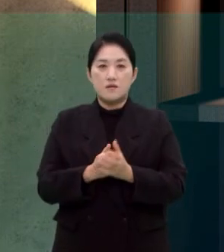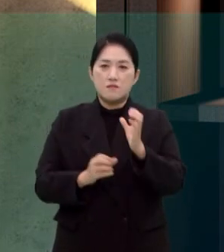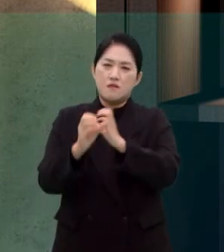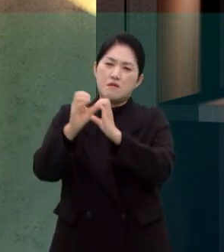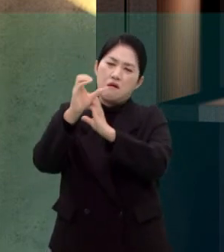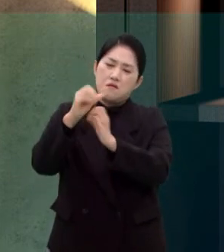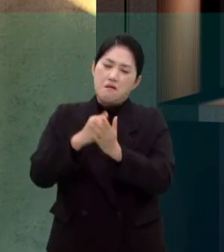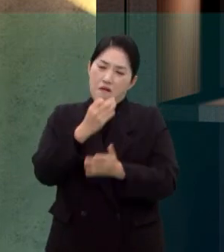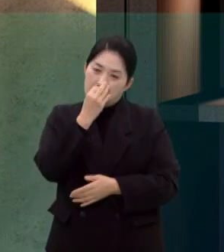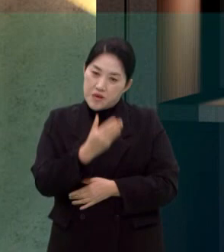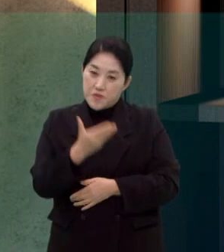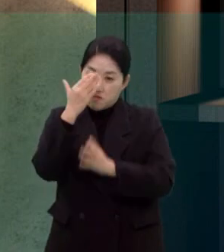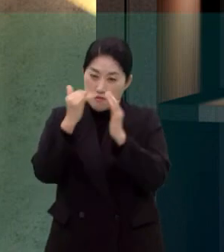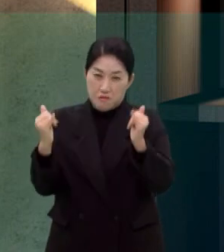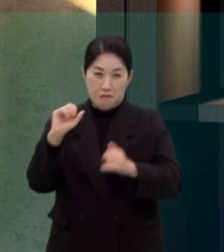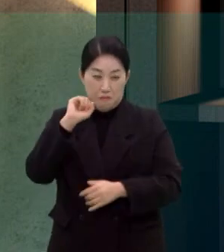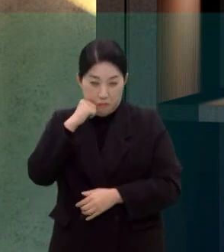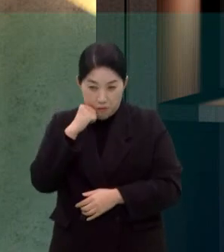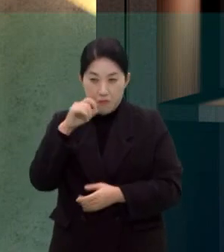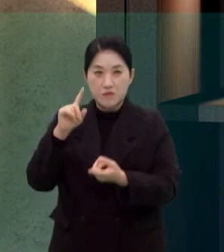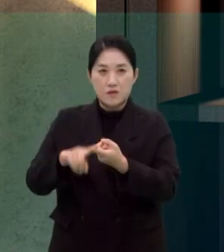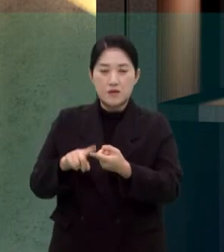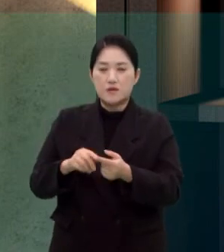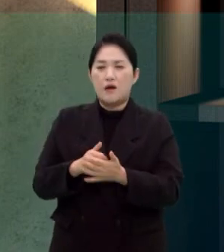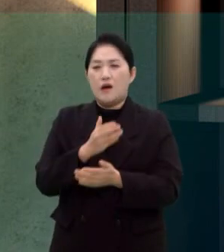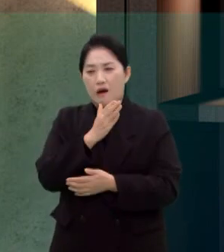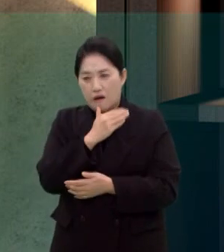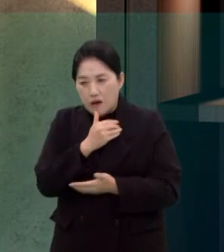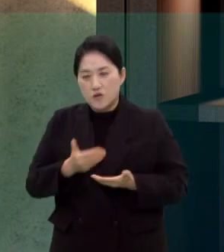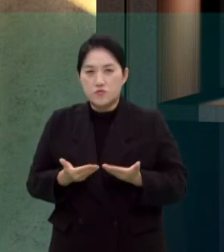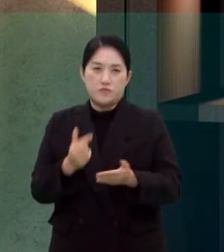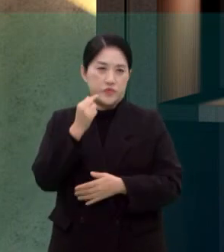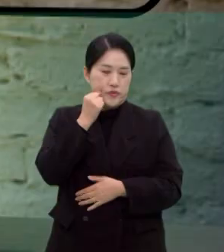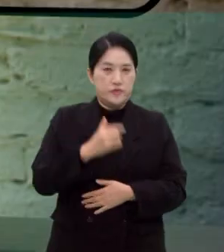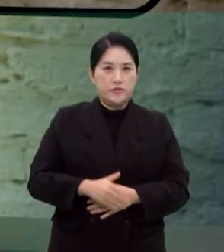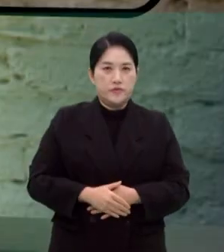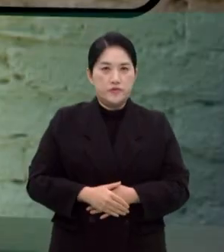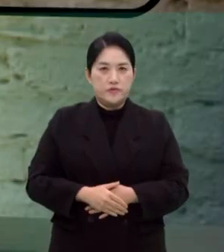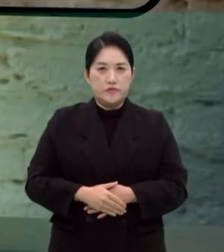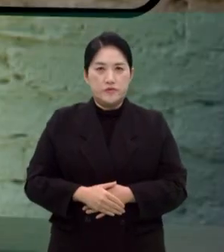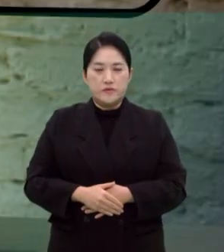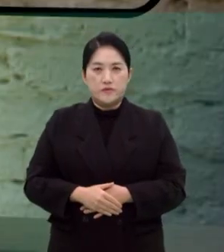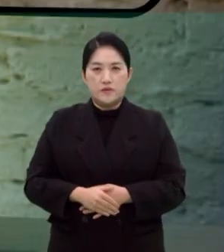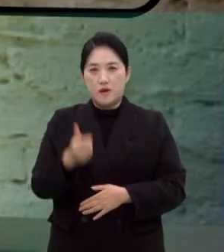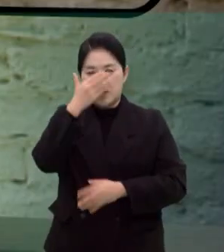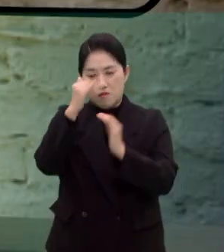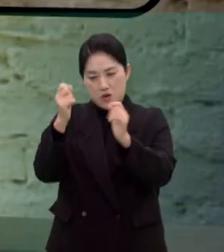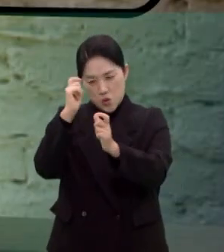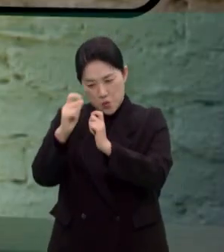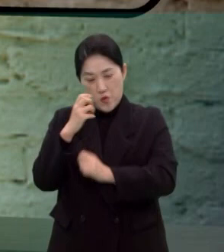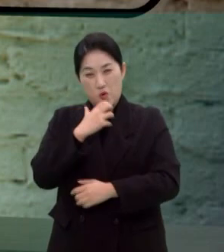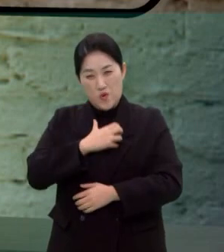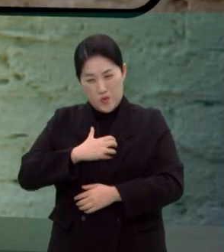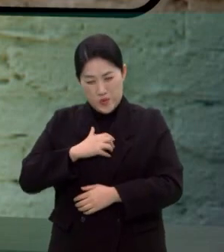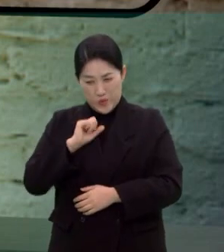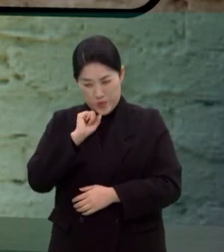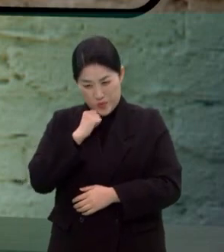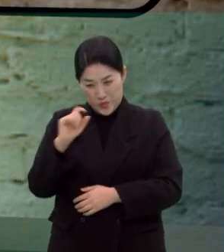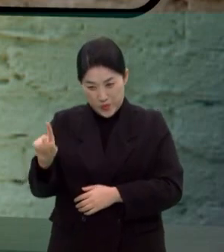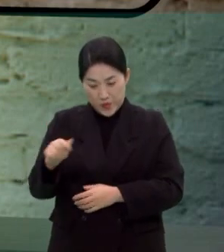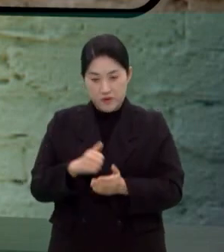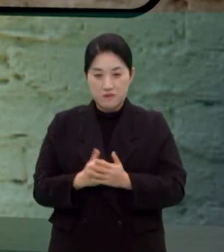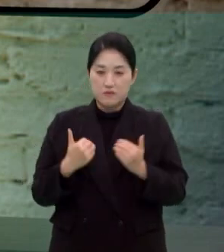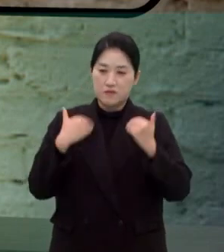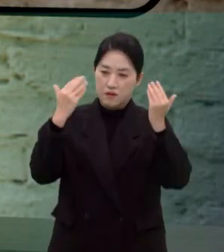가중되는 청년의 어려움 앞에 겸손하지 못했습니다. 청년의 고민과 어려움을